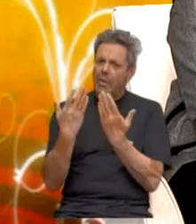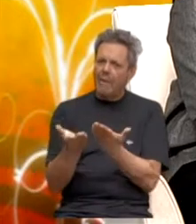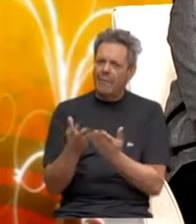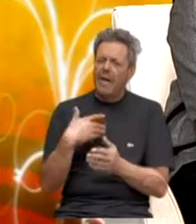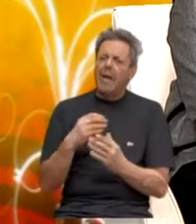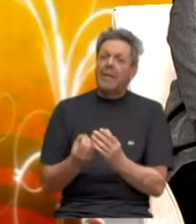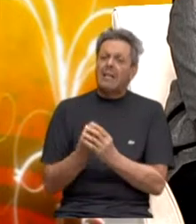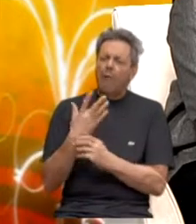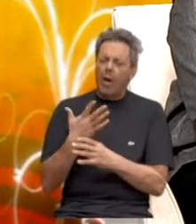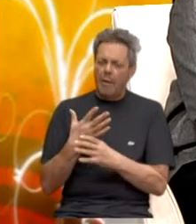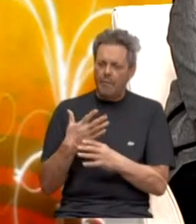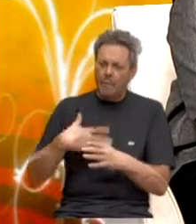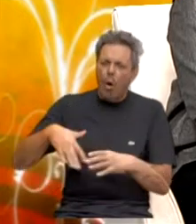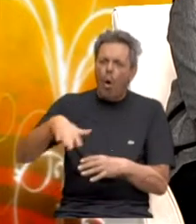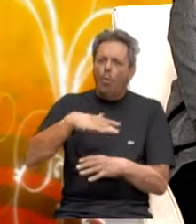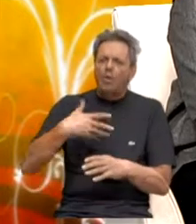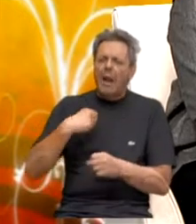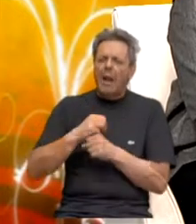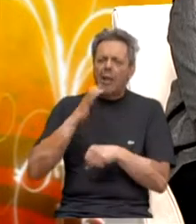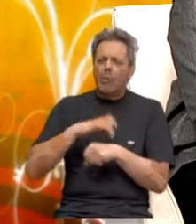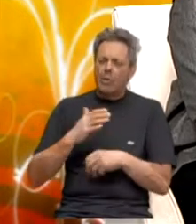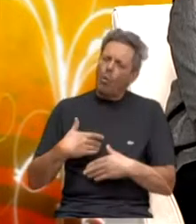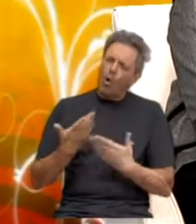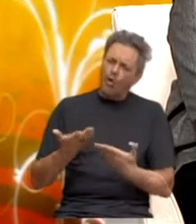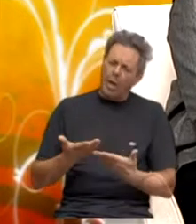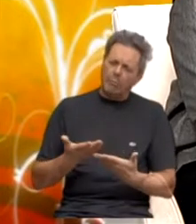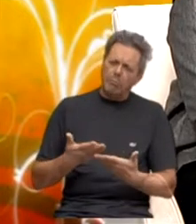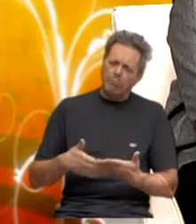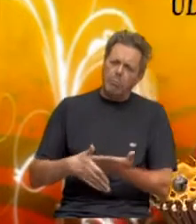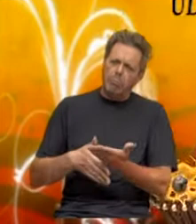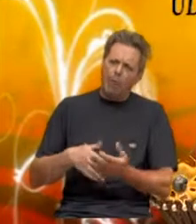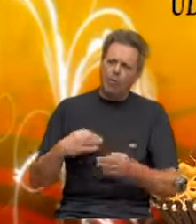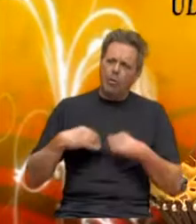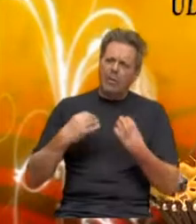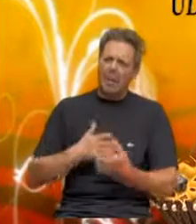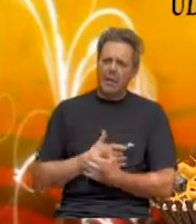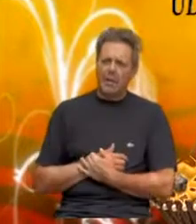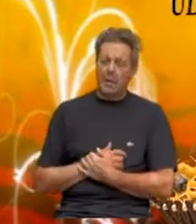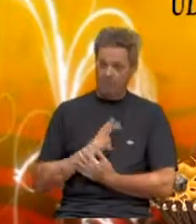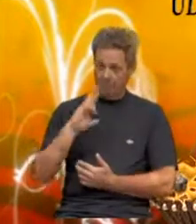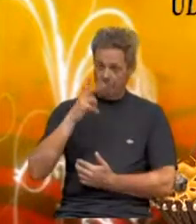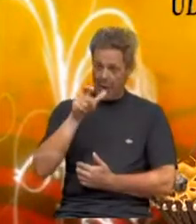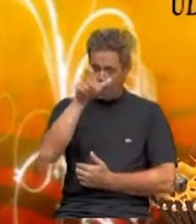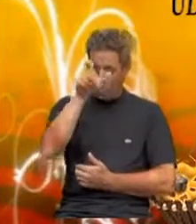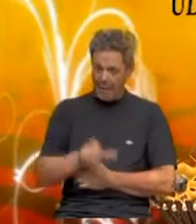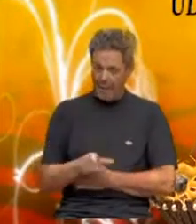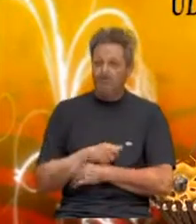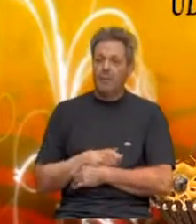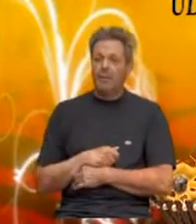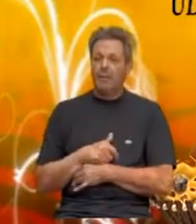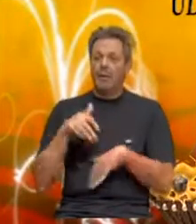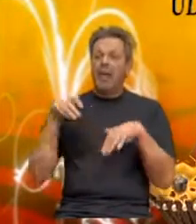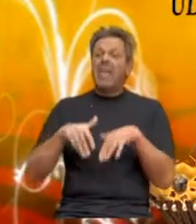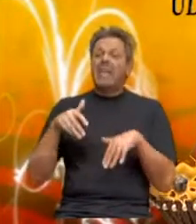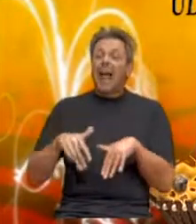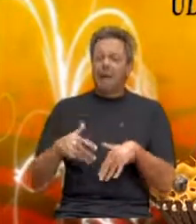stvore okruženje na radnom mjestu koje će pridonijeti zdravlju srca. I onaj treći stupac koji je vrlo interesantan, igra za